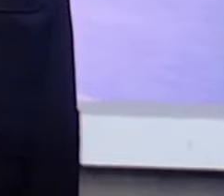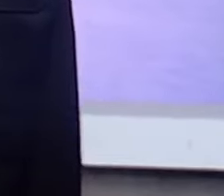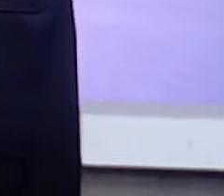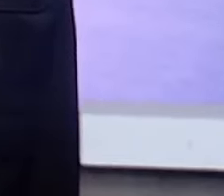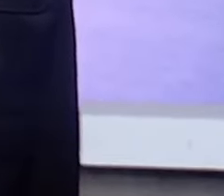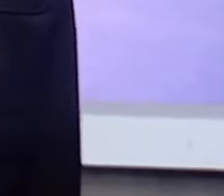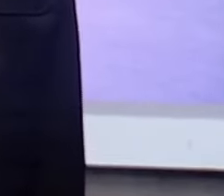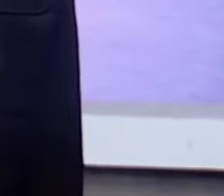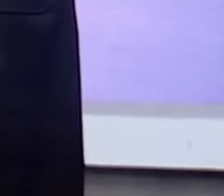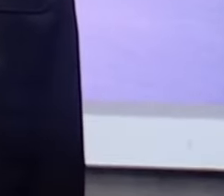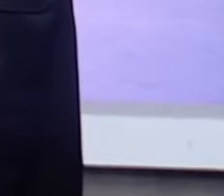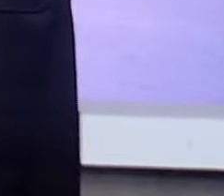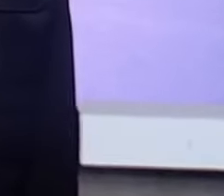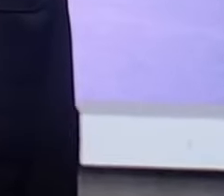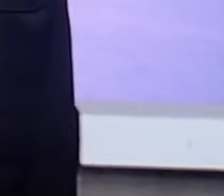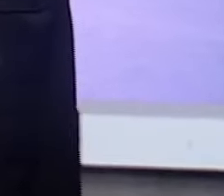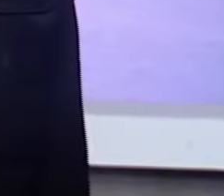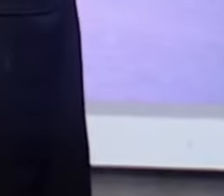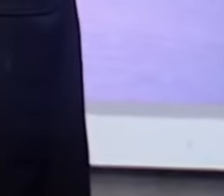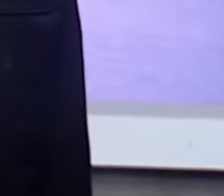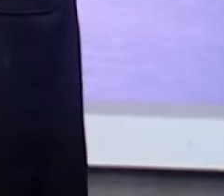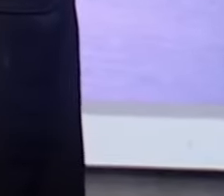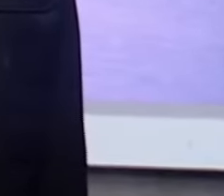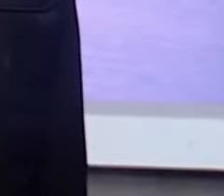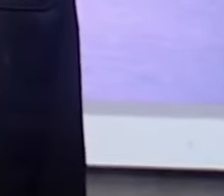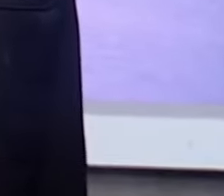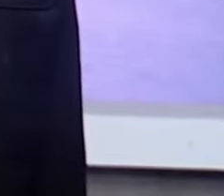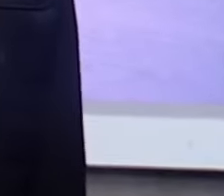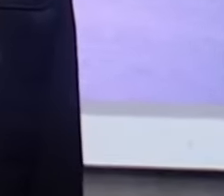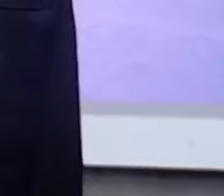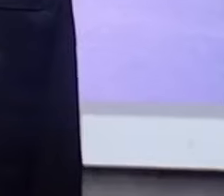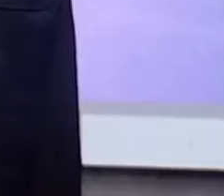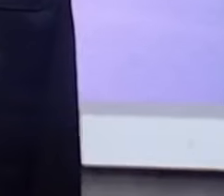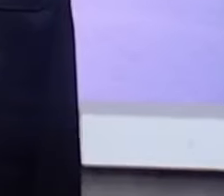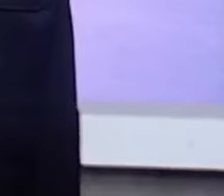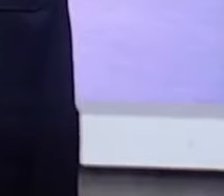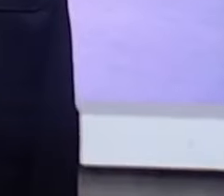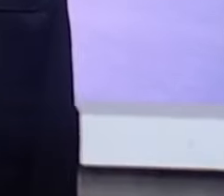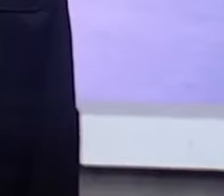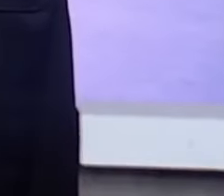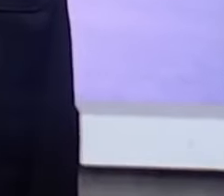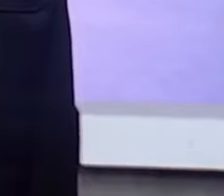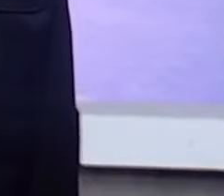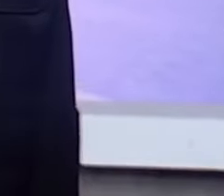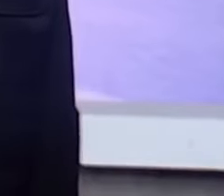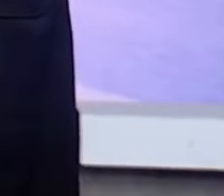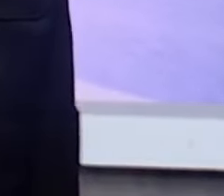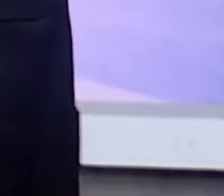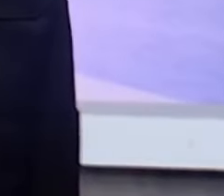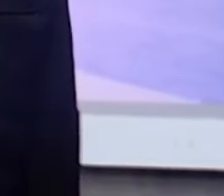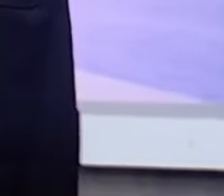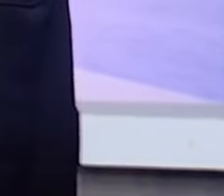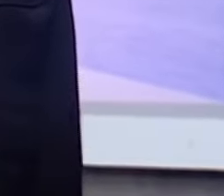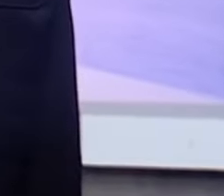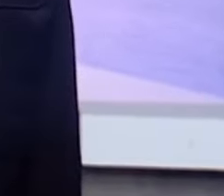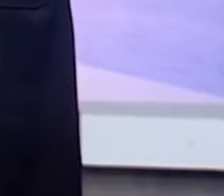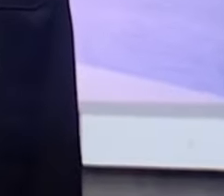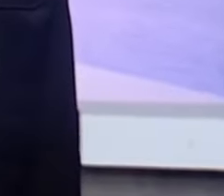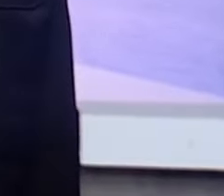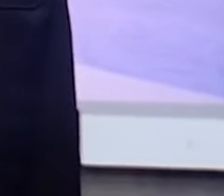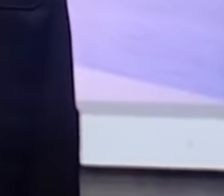Mga Kapuso, sama-sama tayong maging saksi. Mag-subscribe sa GMA Integrated News sa YouTube at para sa mga Kapuso abroad,